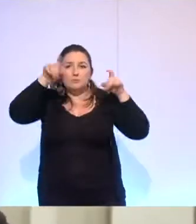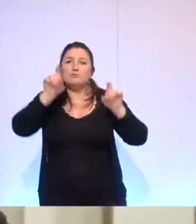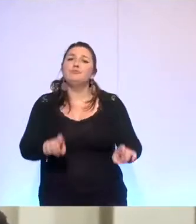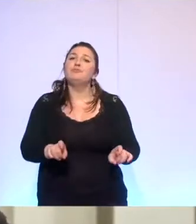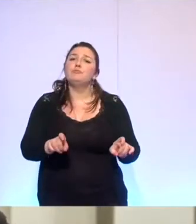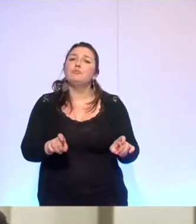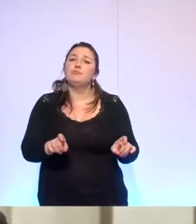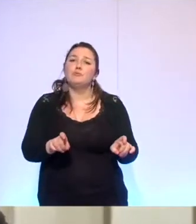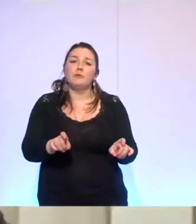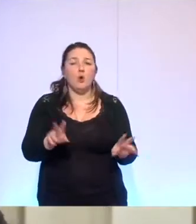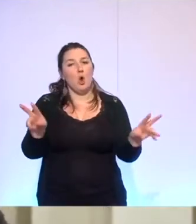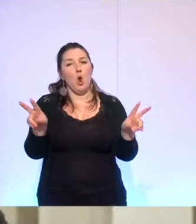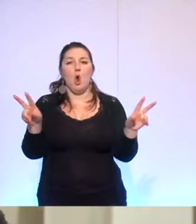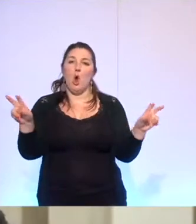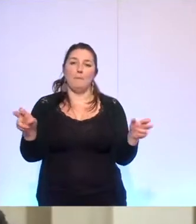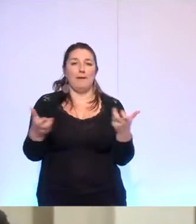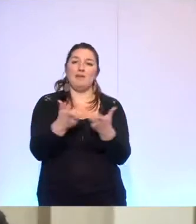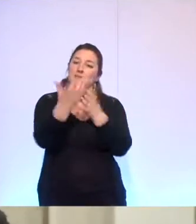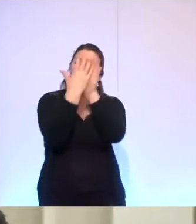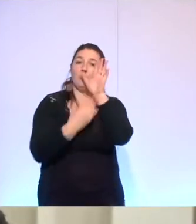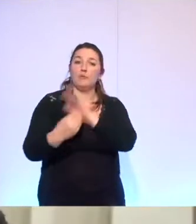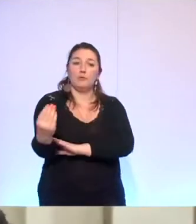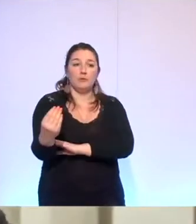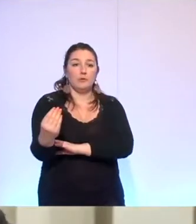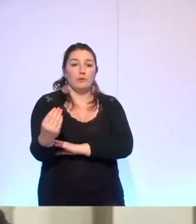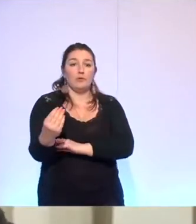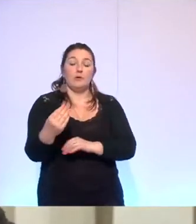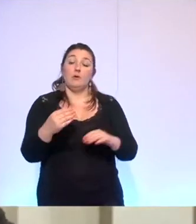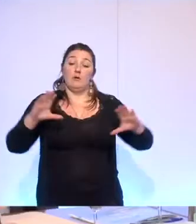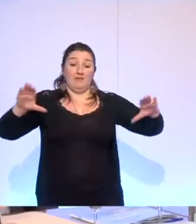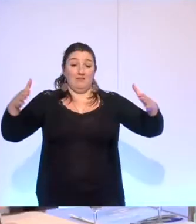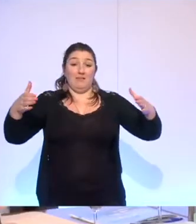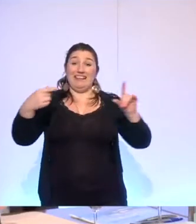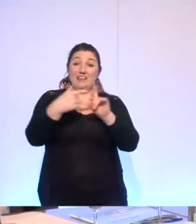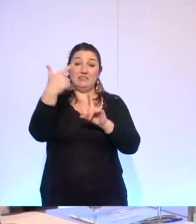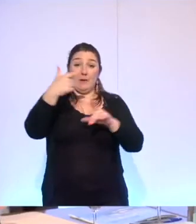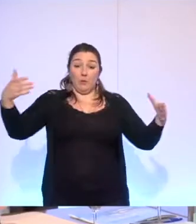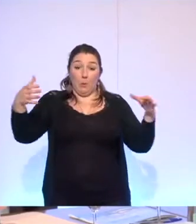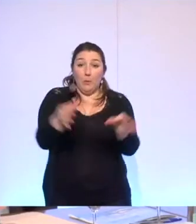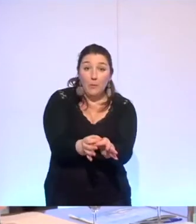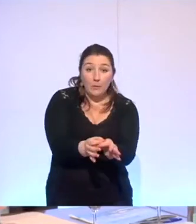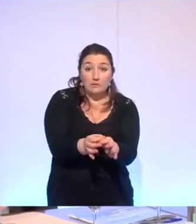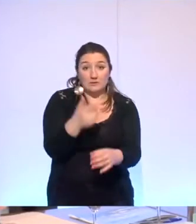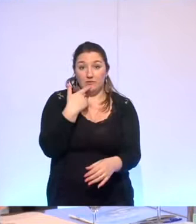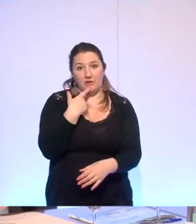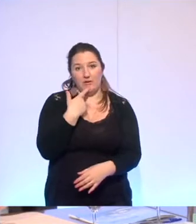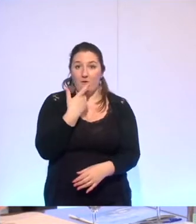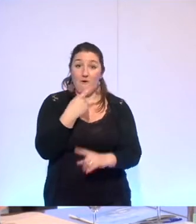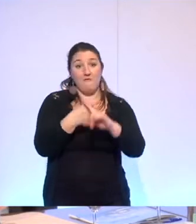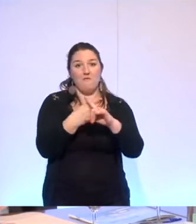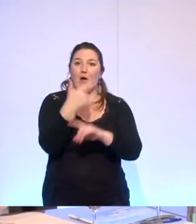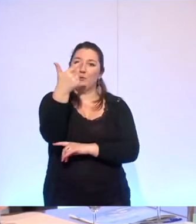ces adjoints, vous feriez coup double et vous clarifieriez la répartition